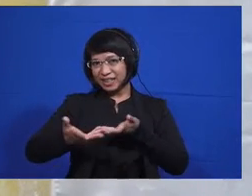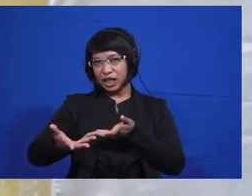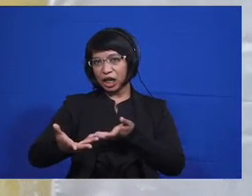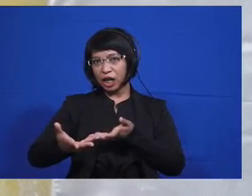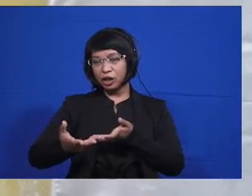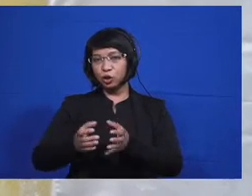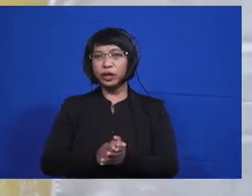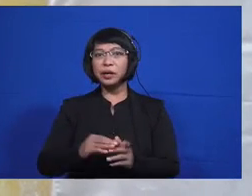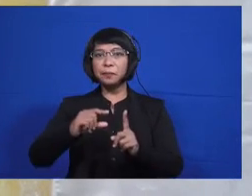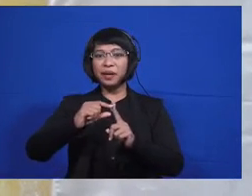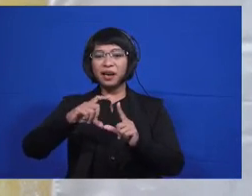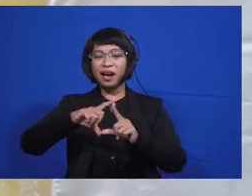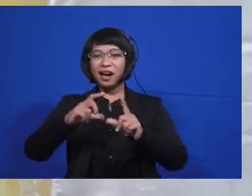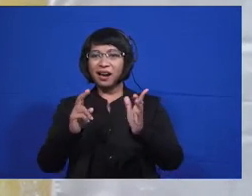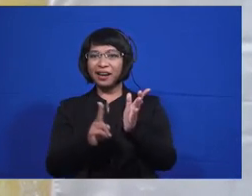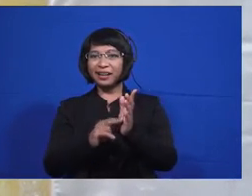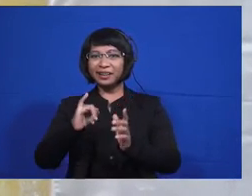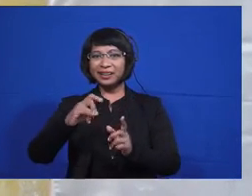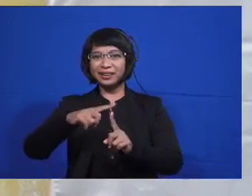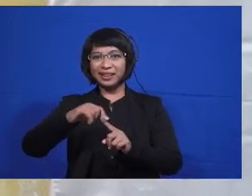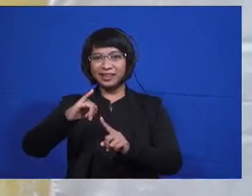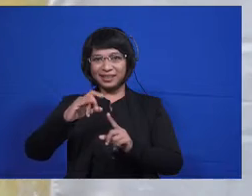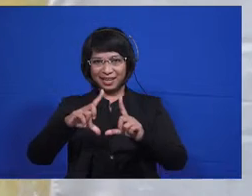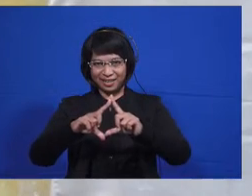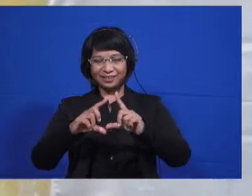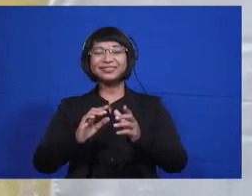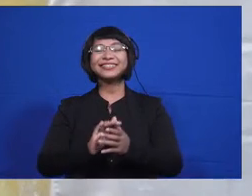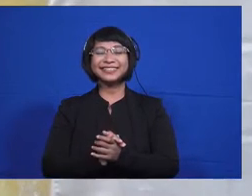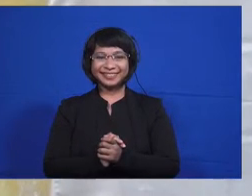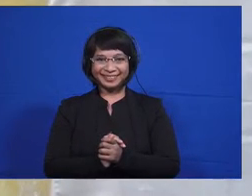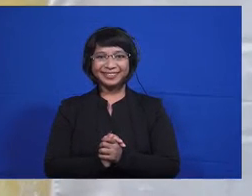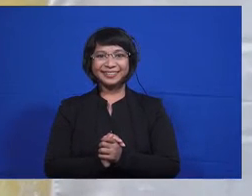oleh panitia untuk masing-masing imam baru.